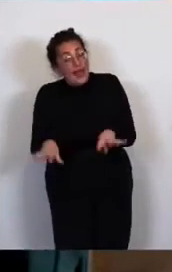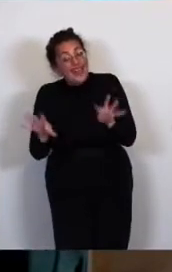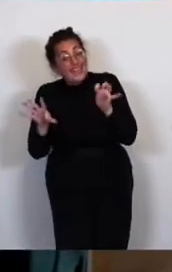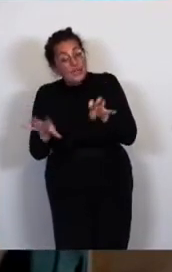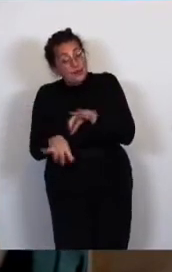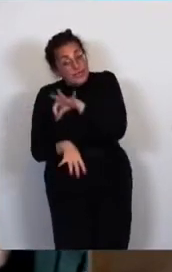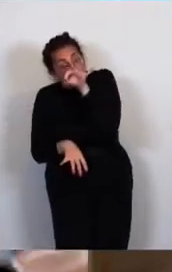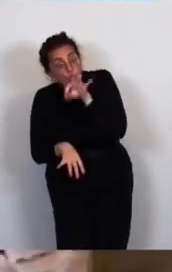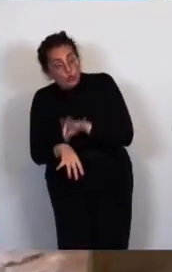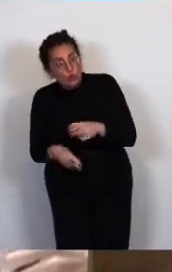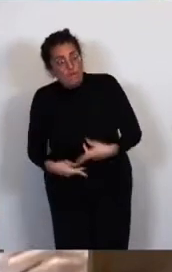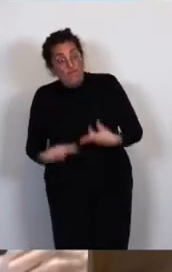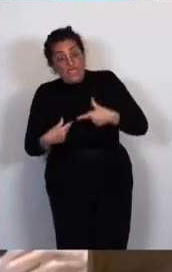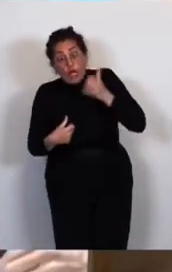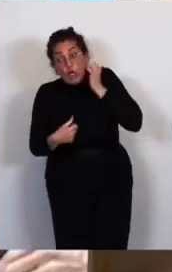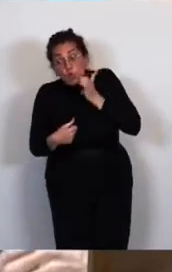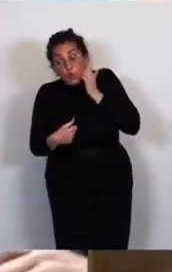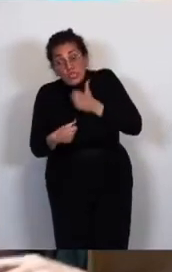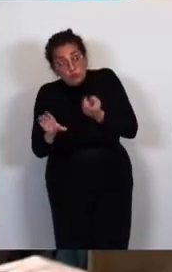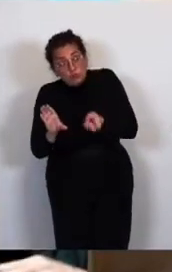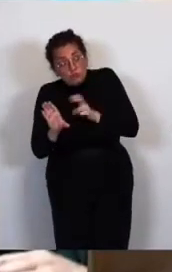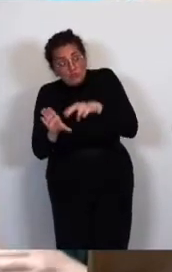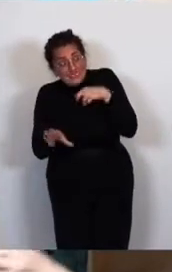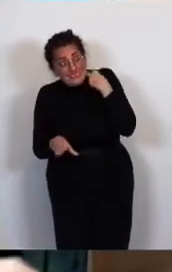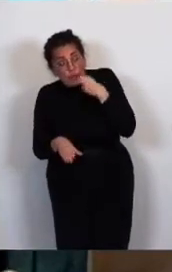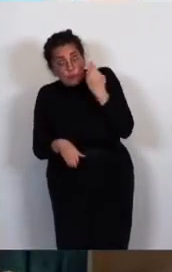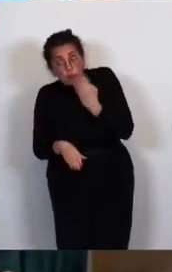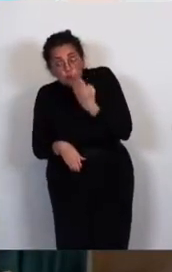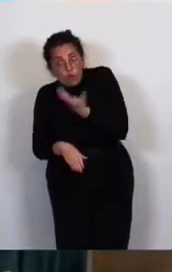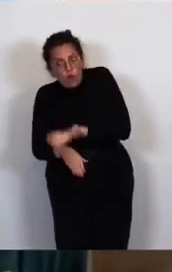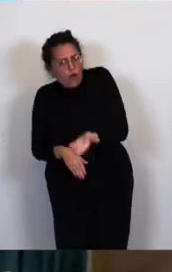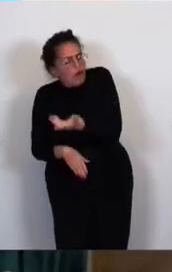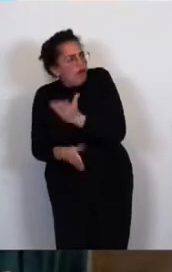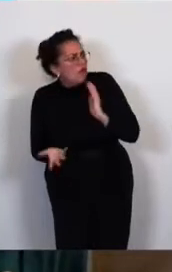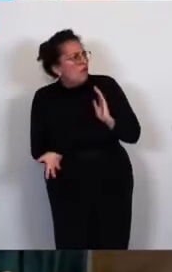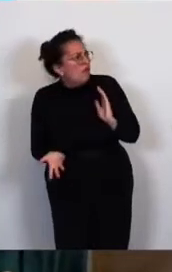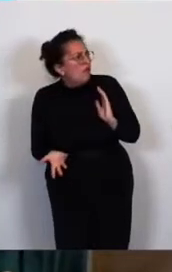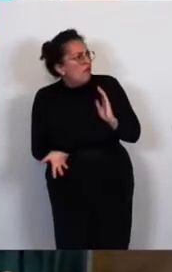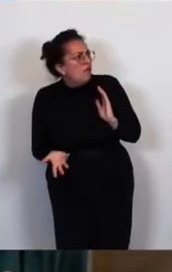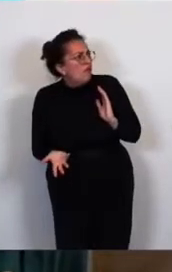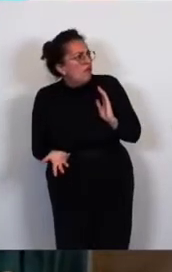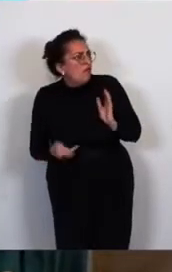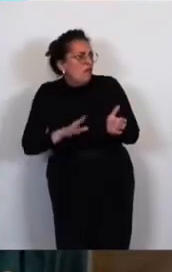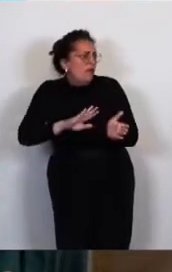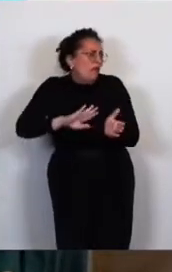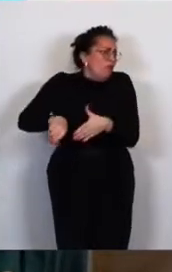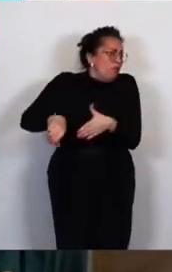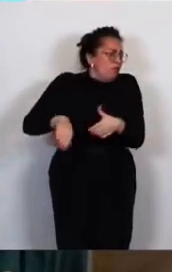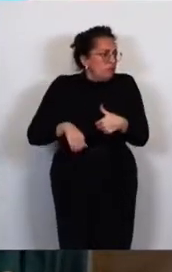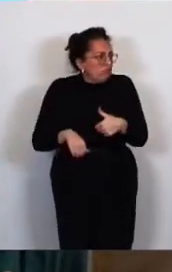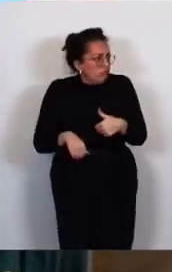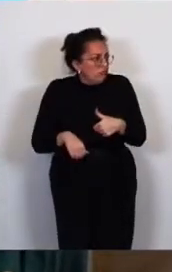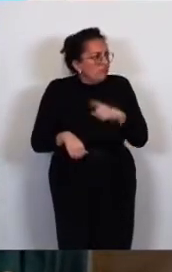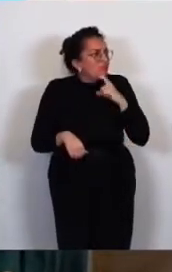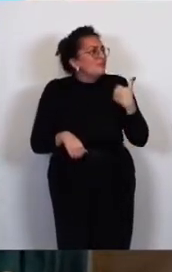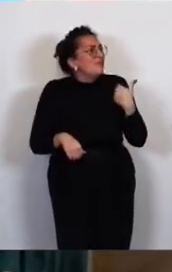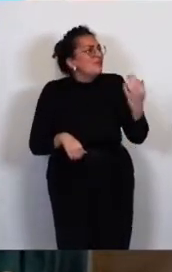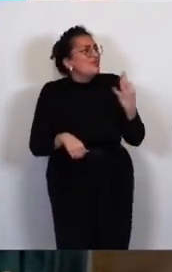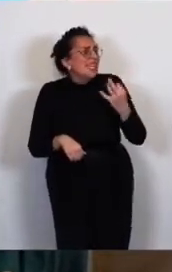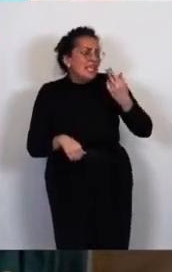quotidien? Par ailleurs, ce projet s'affiche comme une liaison européenne avec